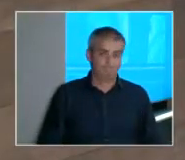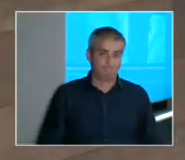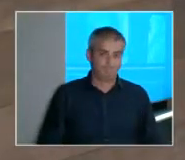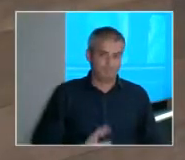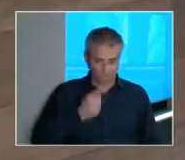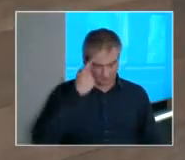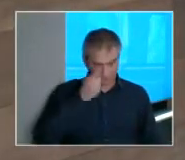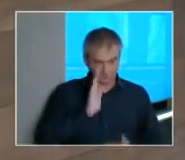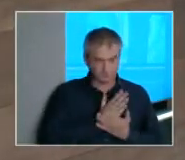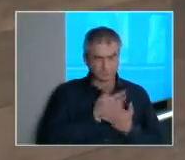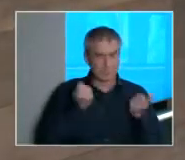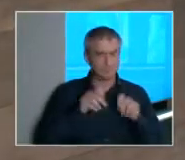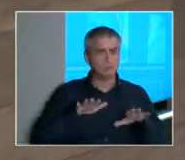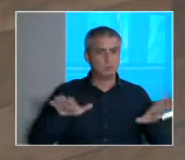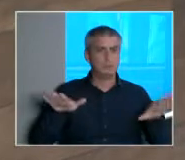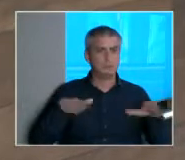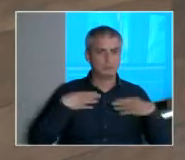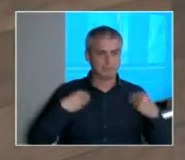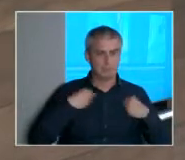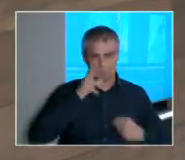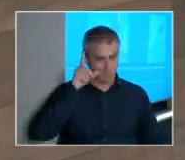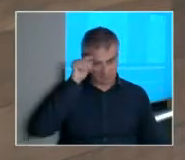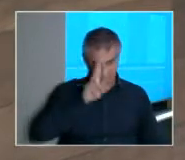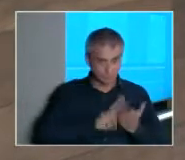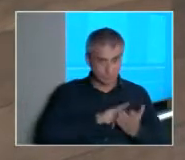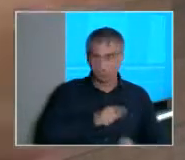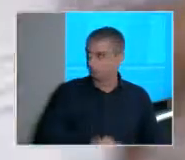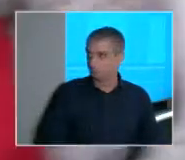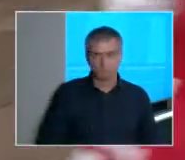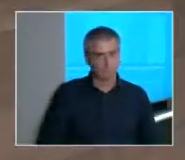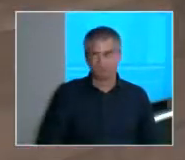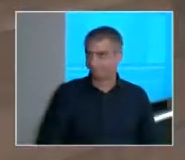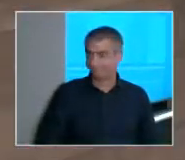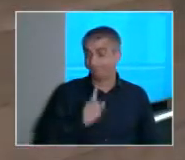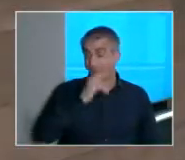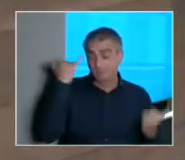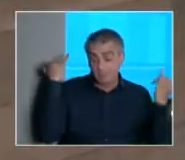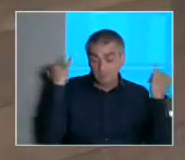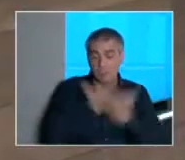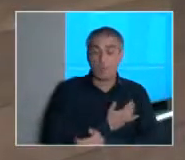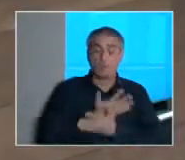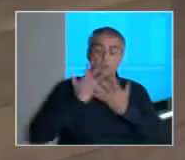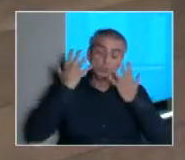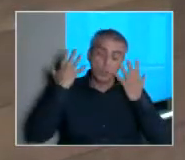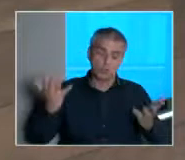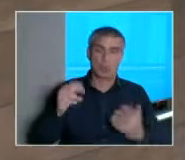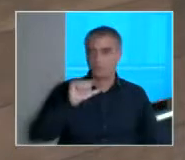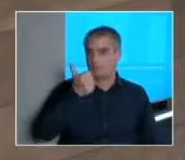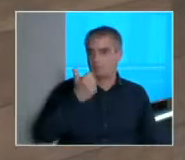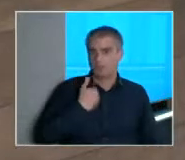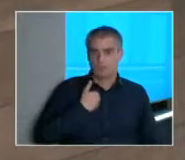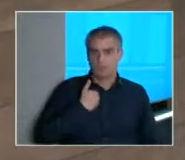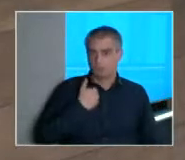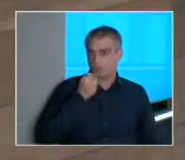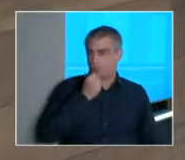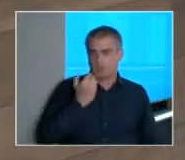האם לדעתך החלטה לסגור את שדה דוב נכונה? ממש לא, אני חושבת שזה היה טעות גדולה. קודם כל אנחנו